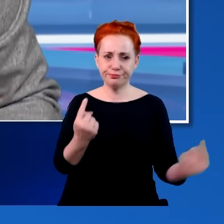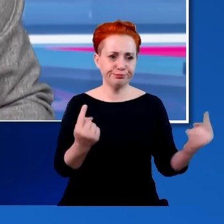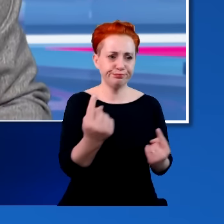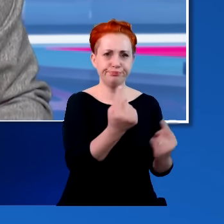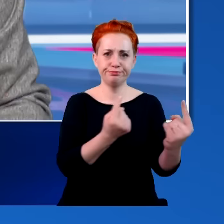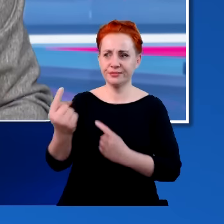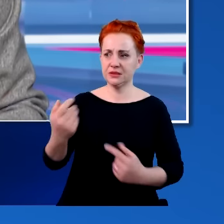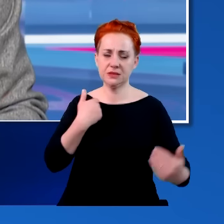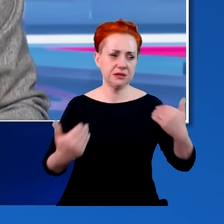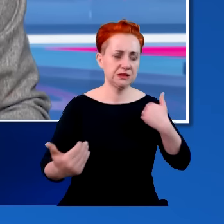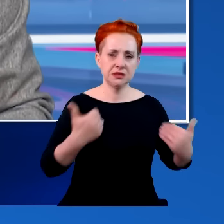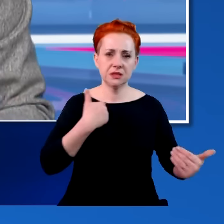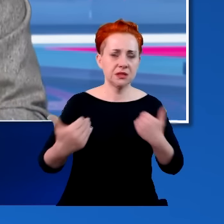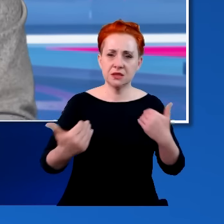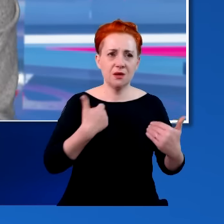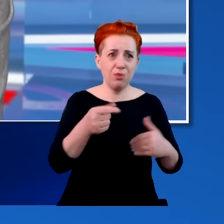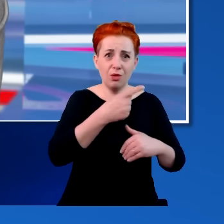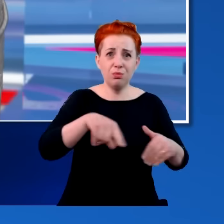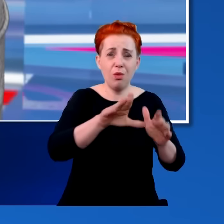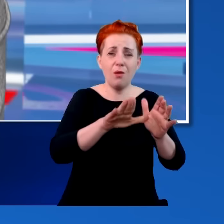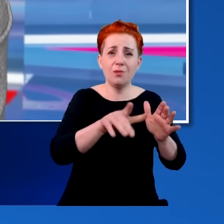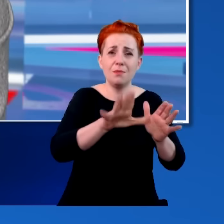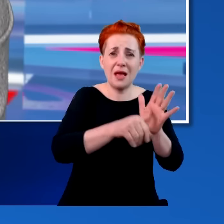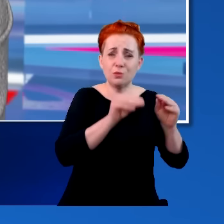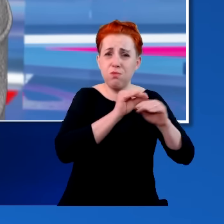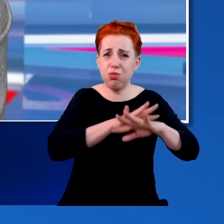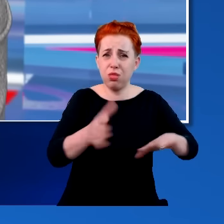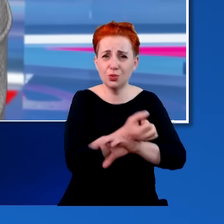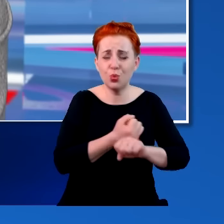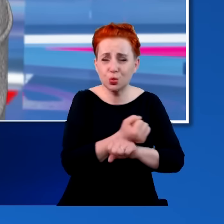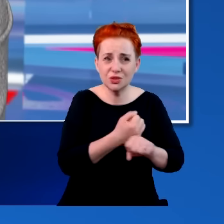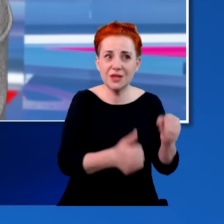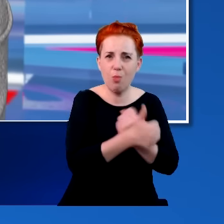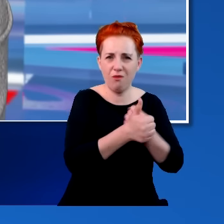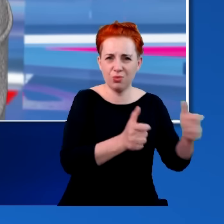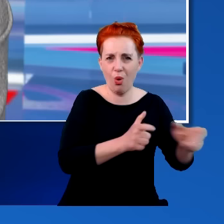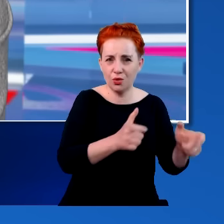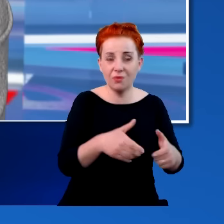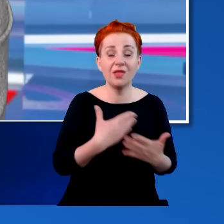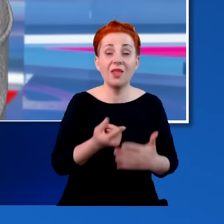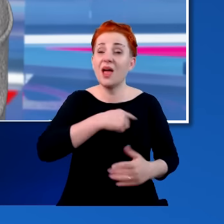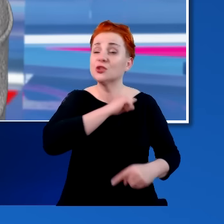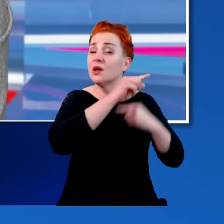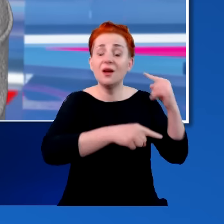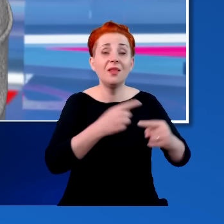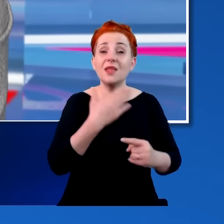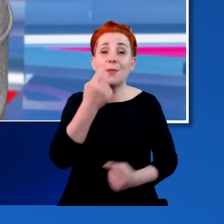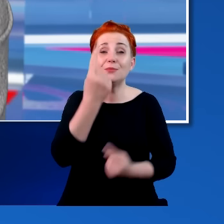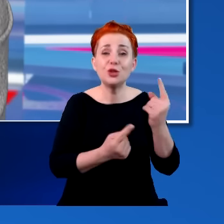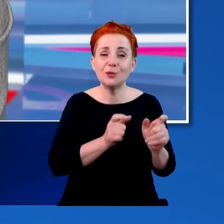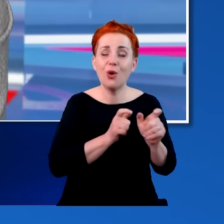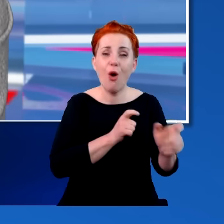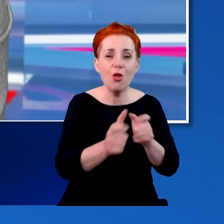miasteczek, które były zatruwane przez tą przemysłową hodowlę. Polskie rolnictwo nie ma w swojej tradycji przemysłowej